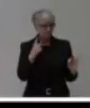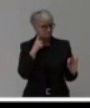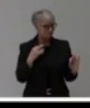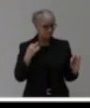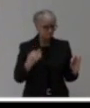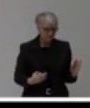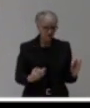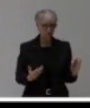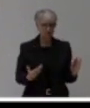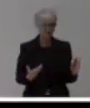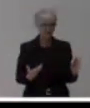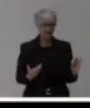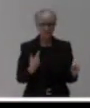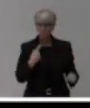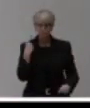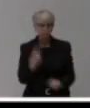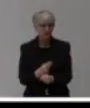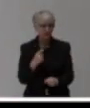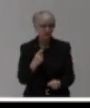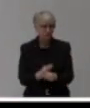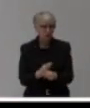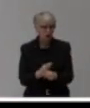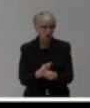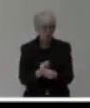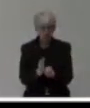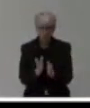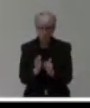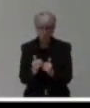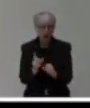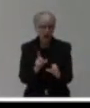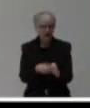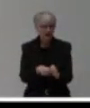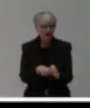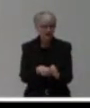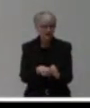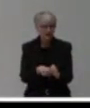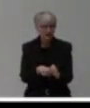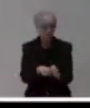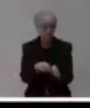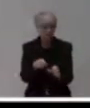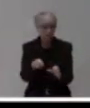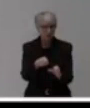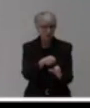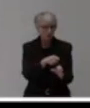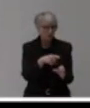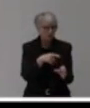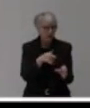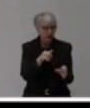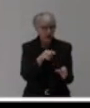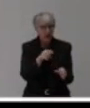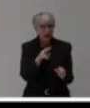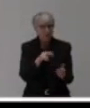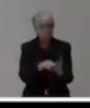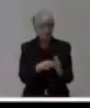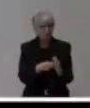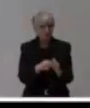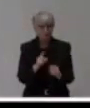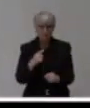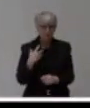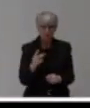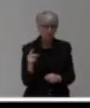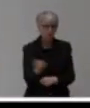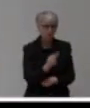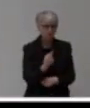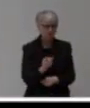abbiamo una certezza di un bisogno da parte delle strutture accreditate a gestione privata, ma ci sembra che il problema sia comunque di tutti i servizi, di